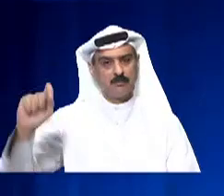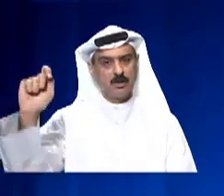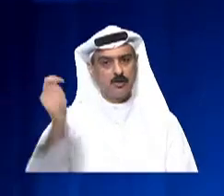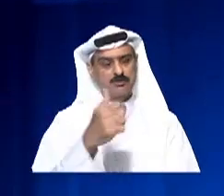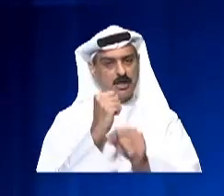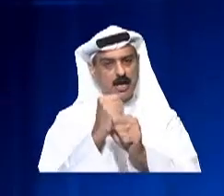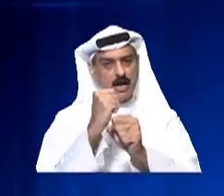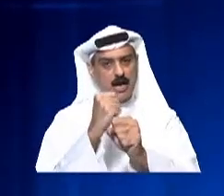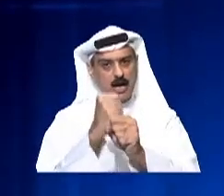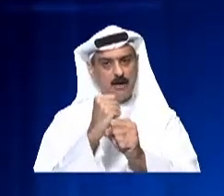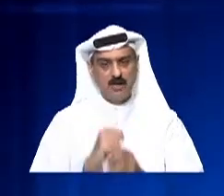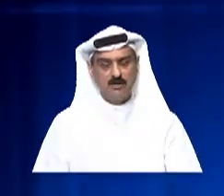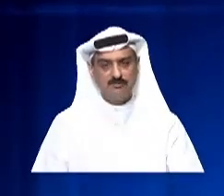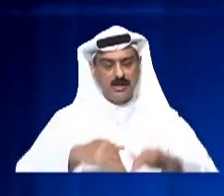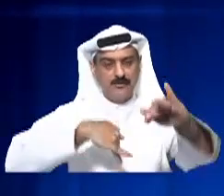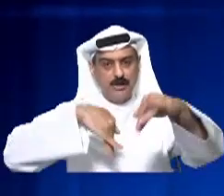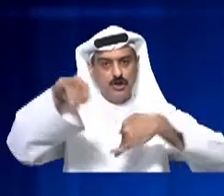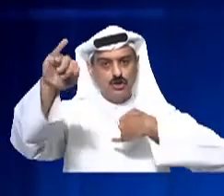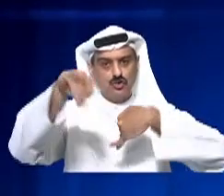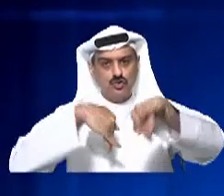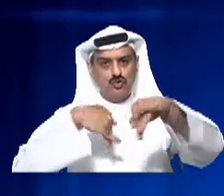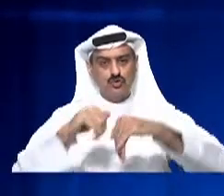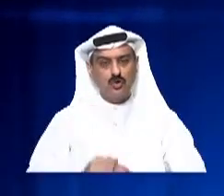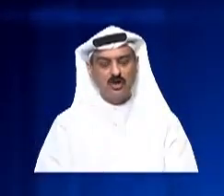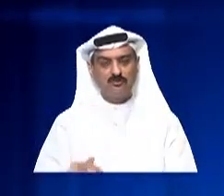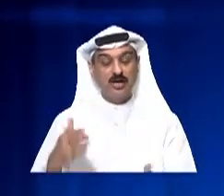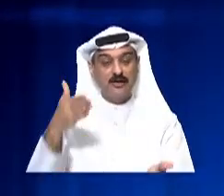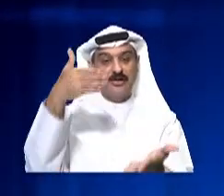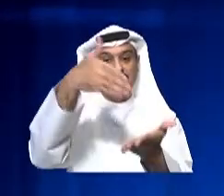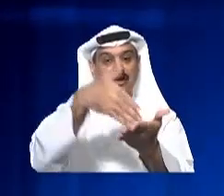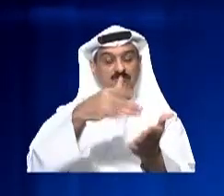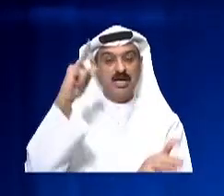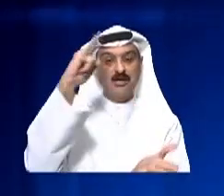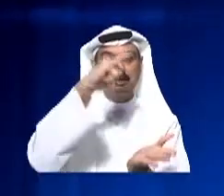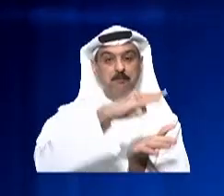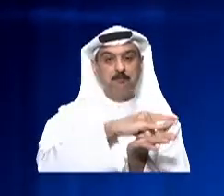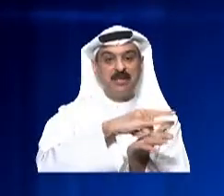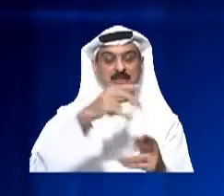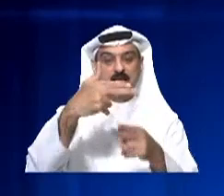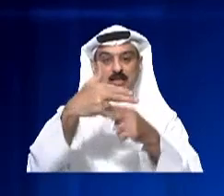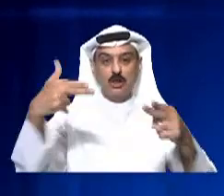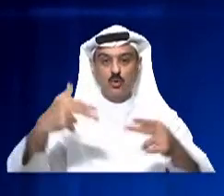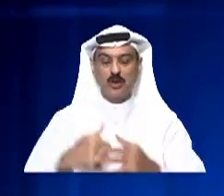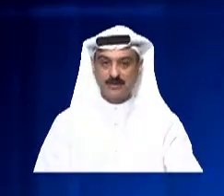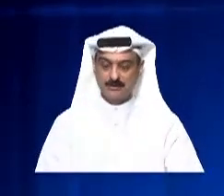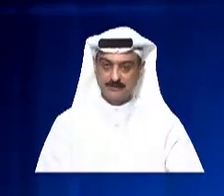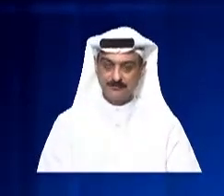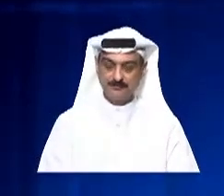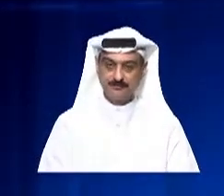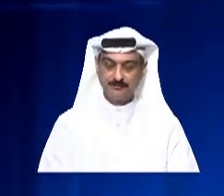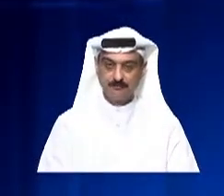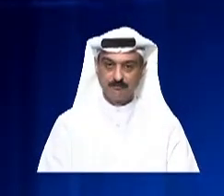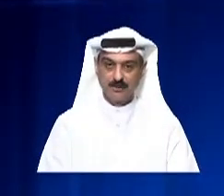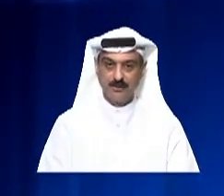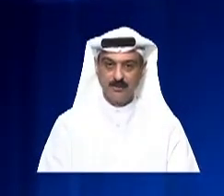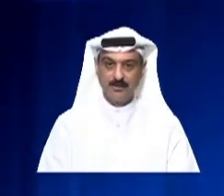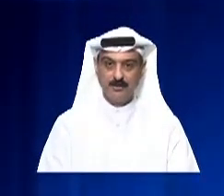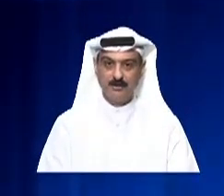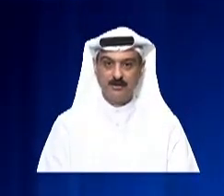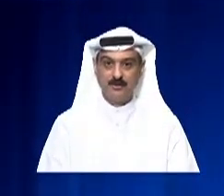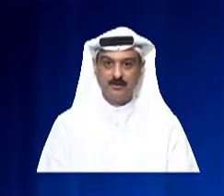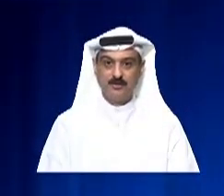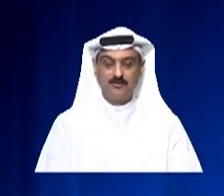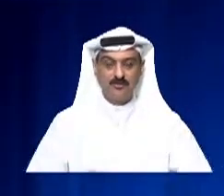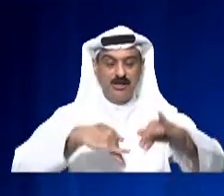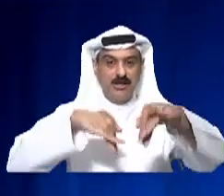إنشاء وإنجاز الطرق والتقاطعات اللازمة لخدمة مبنى الركاب الجديد بمطار الكويت الدولي تيرمينال 2 على